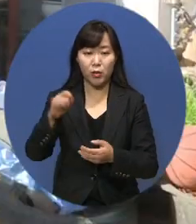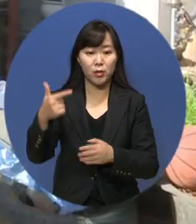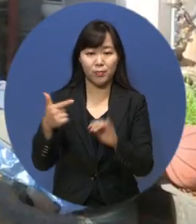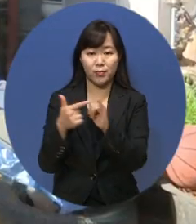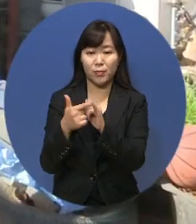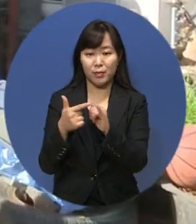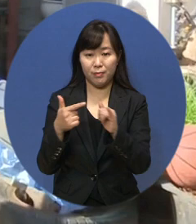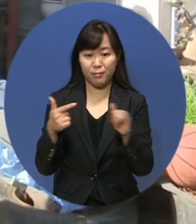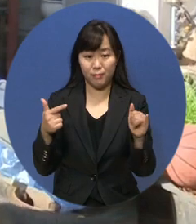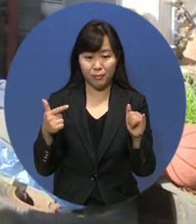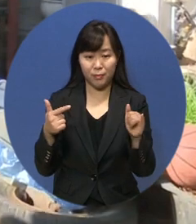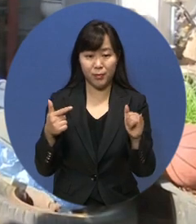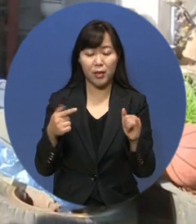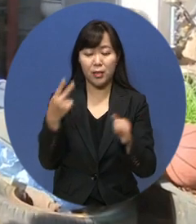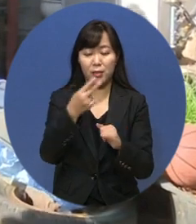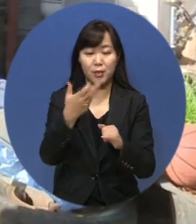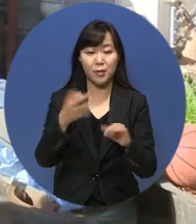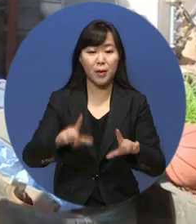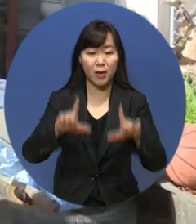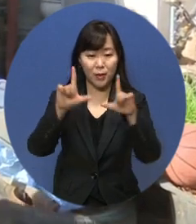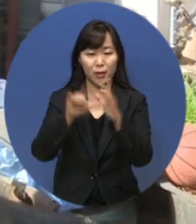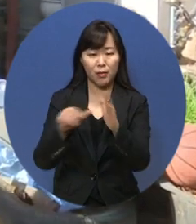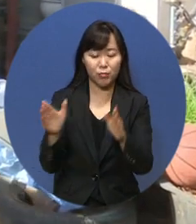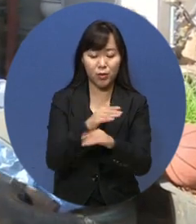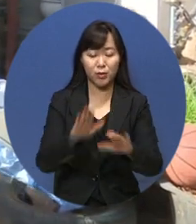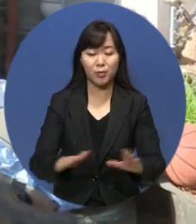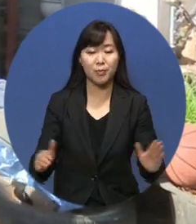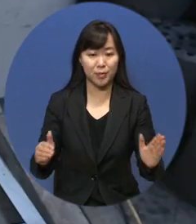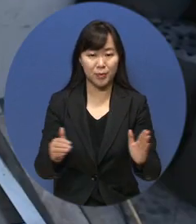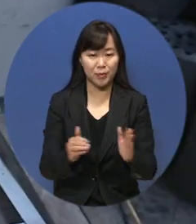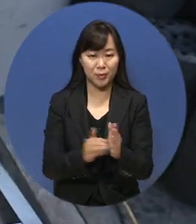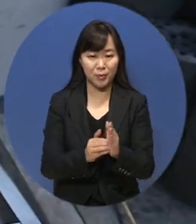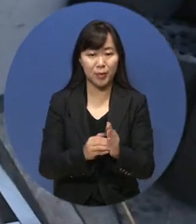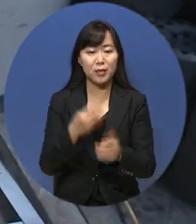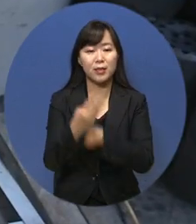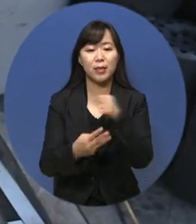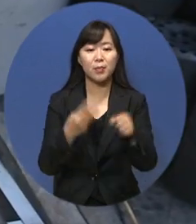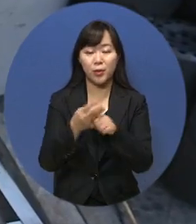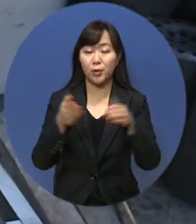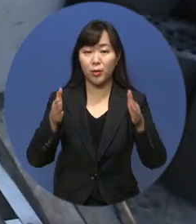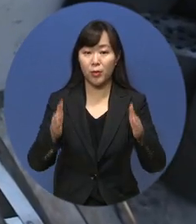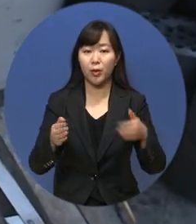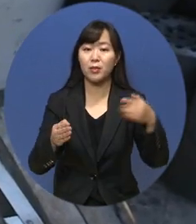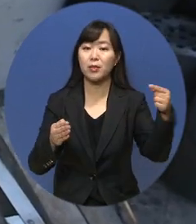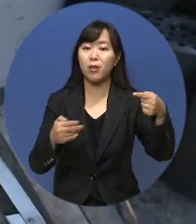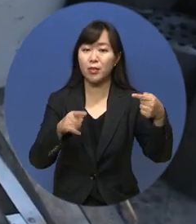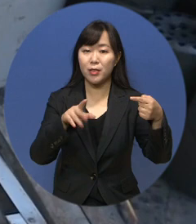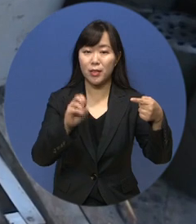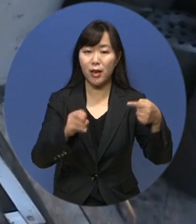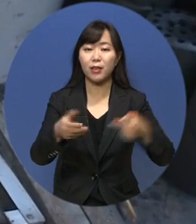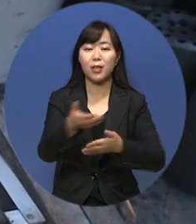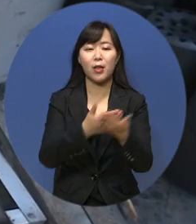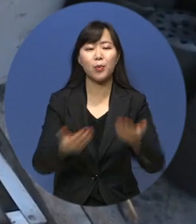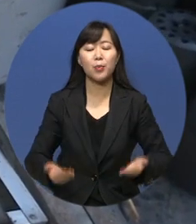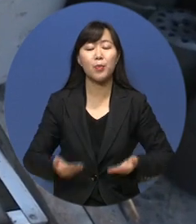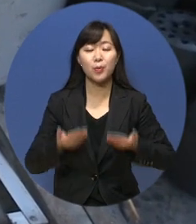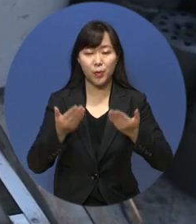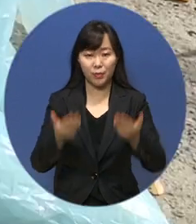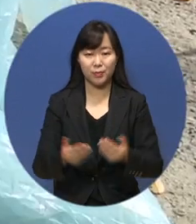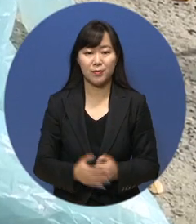회원들로 구성되어 있고 2018년부터 올해 까지 3년 동안 각 천장 씩 나눔 봉사 를